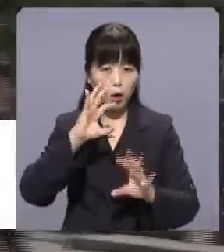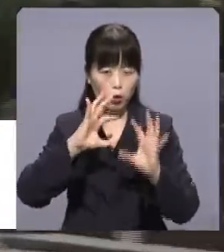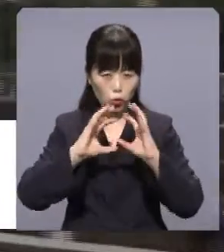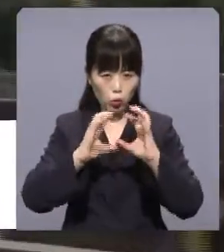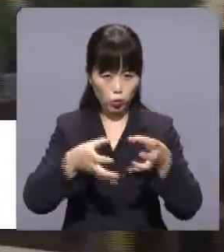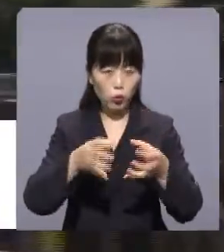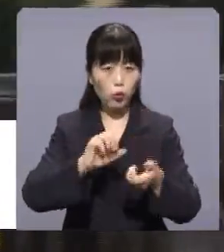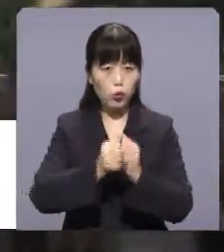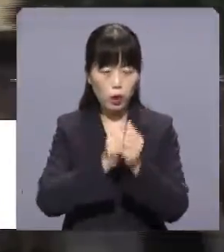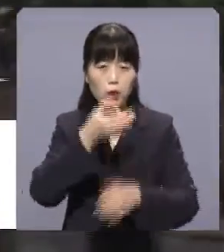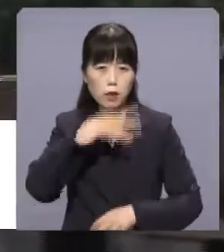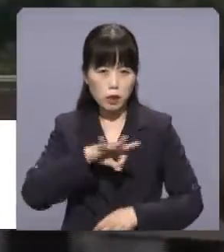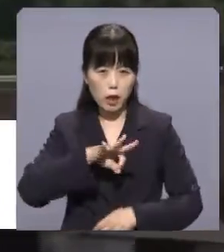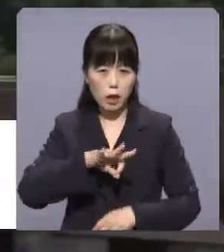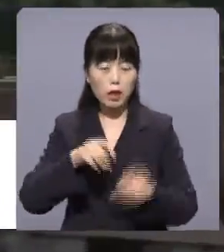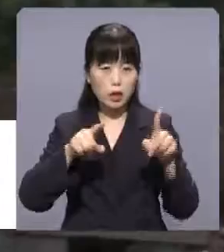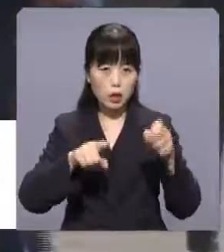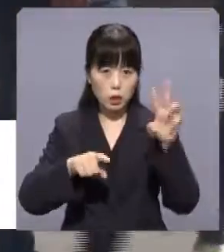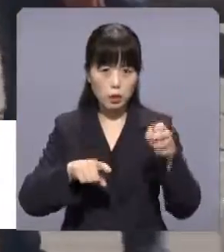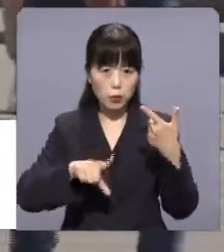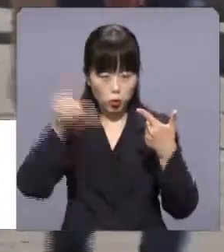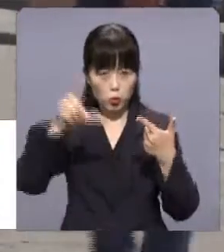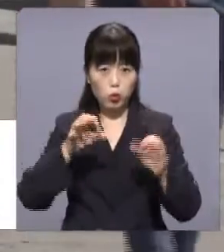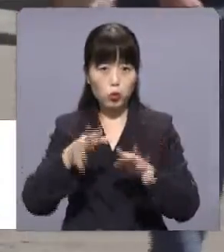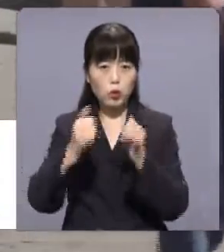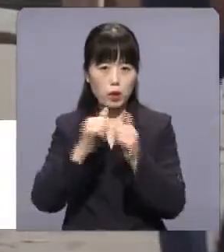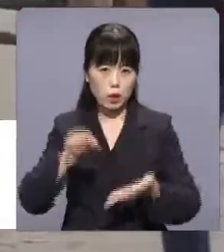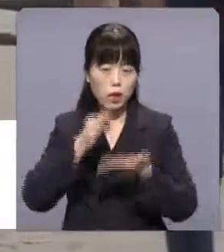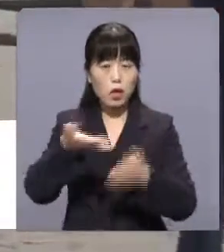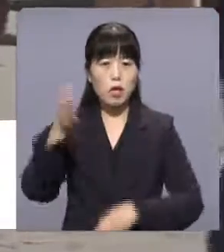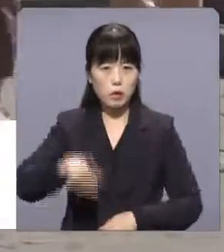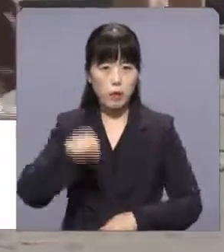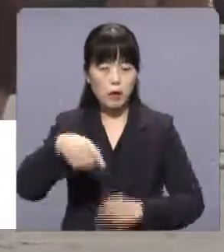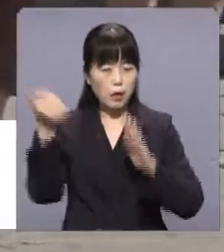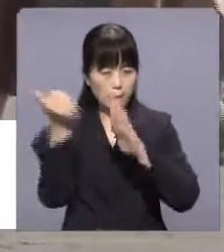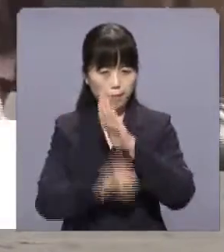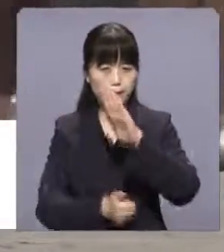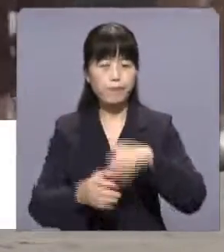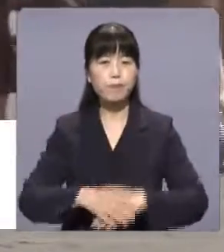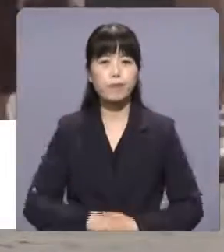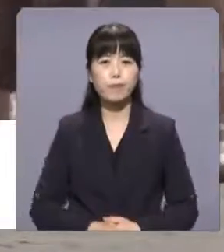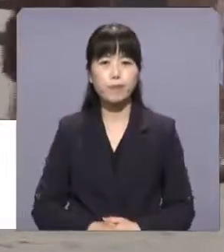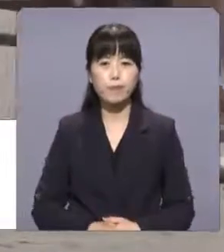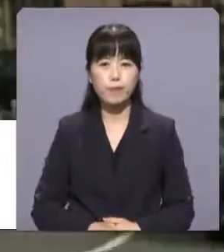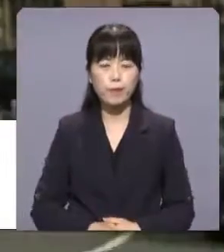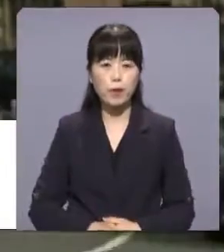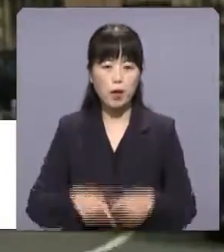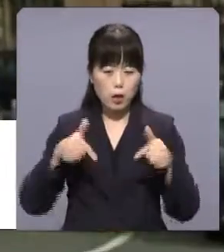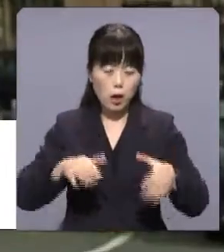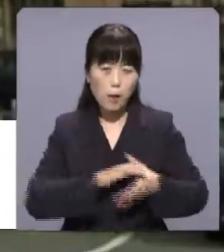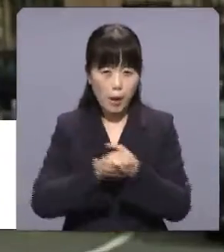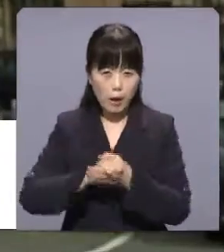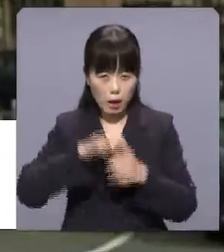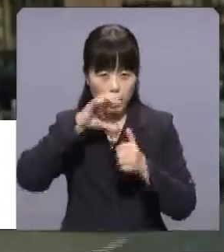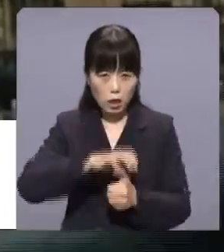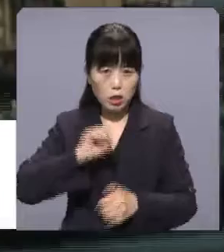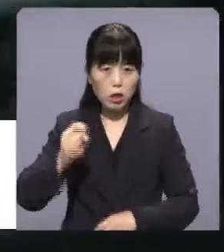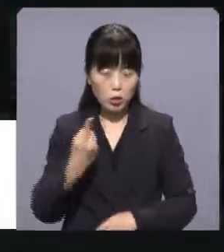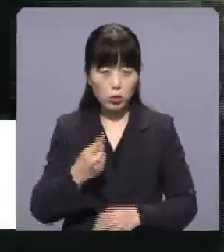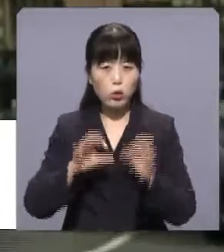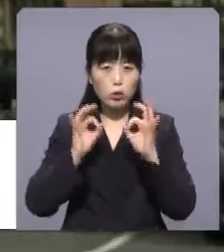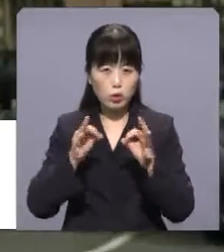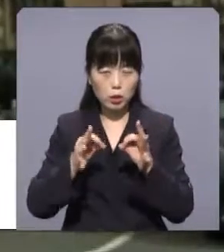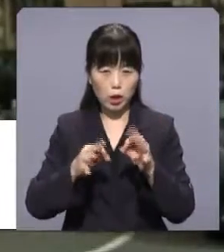이자를 26일까지 투자자들에게 내야 했지만 끝내 이에 실패한 겁니다. 서방의 제재로 국제은행